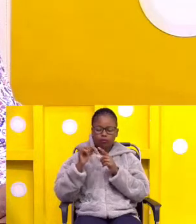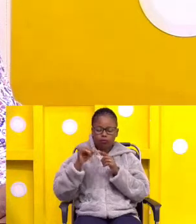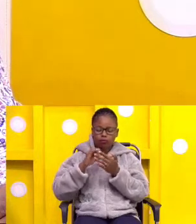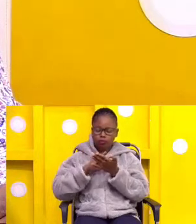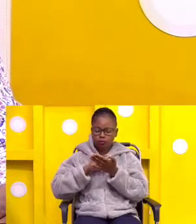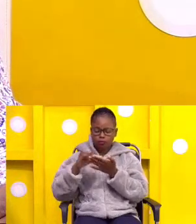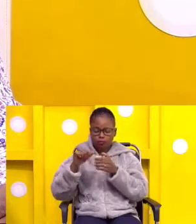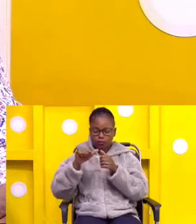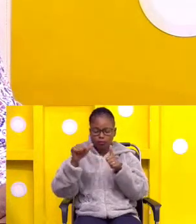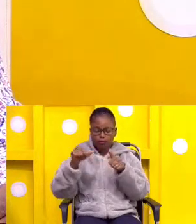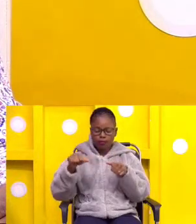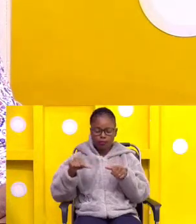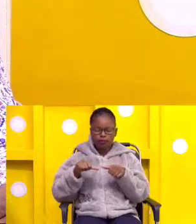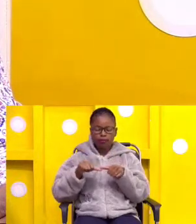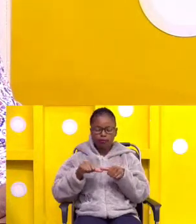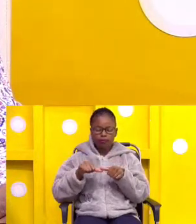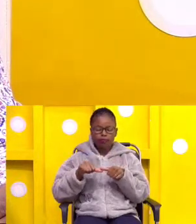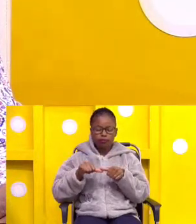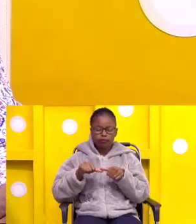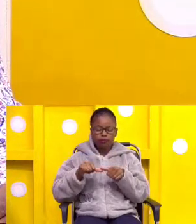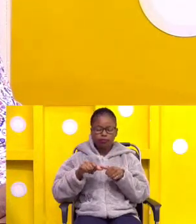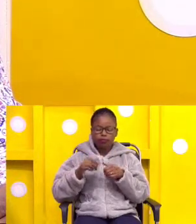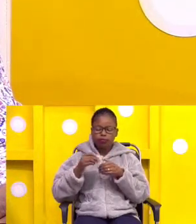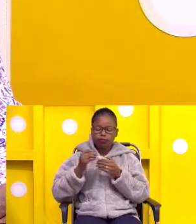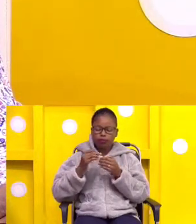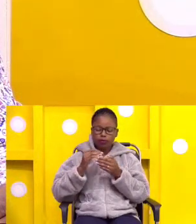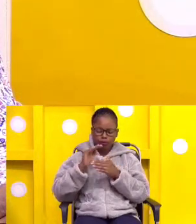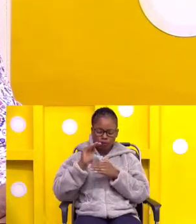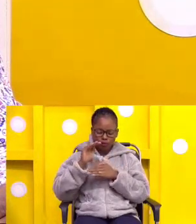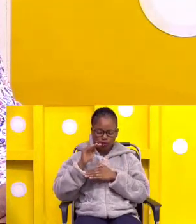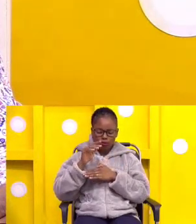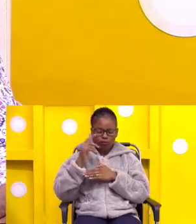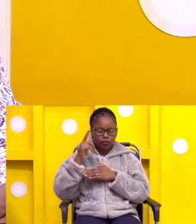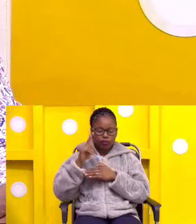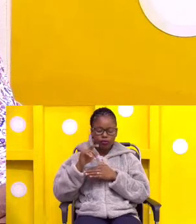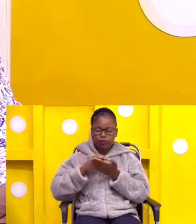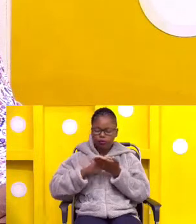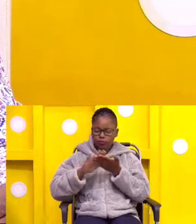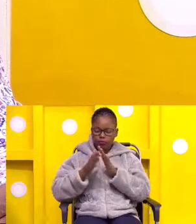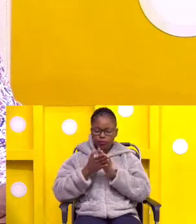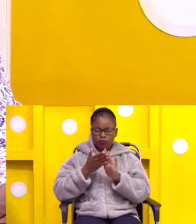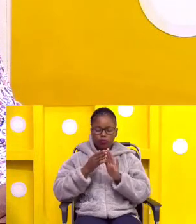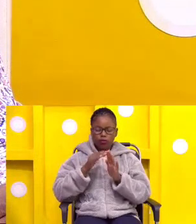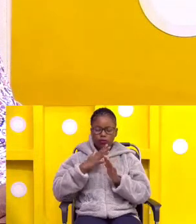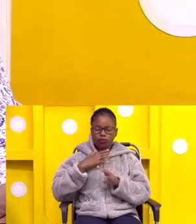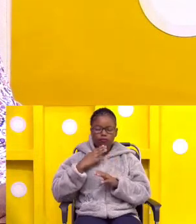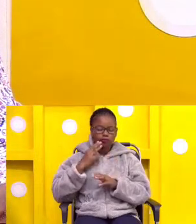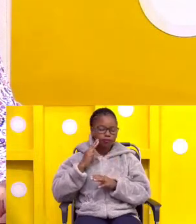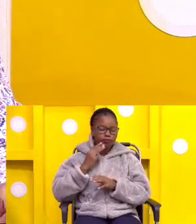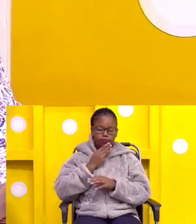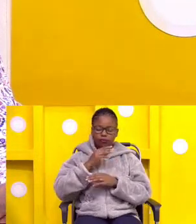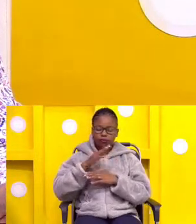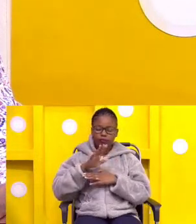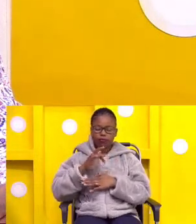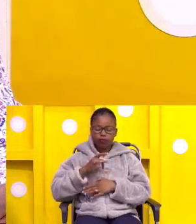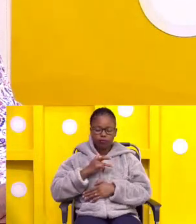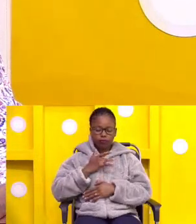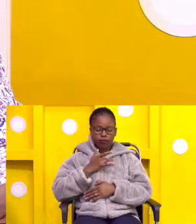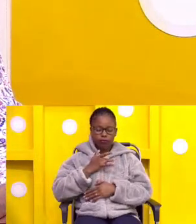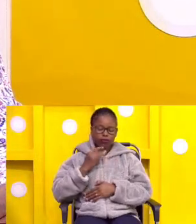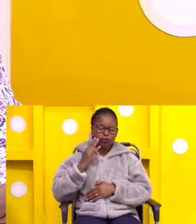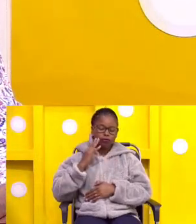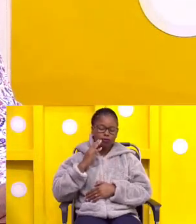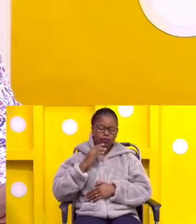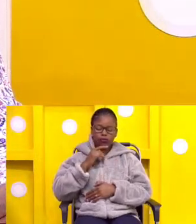githeru. Ndahoya kwamurwo niwe na kuiguirirwo tha niwe. Ni wega ni tondu wa athuri aya na